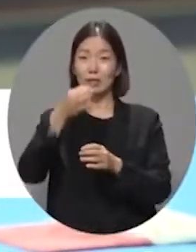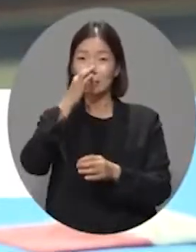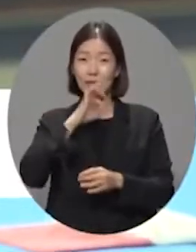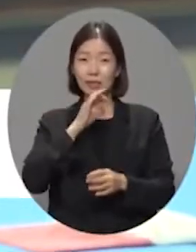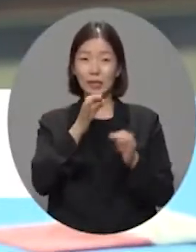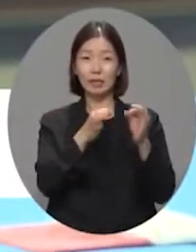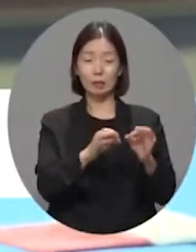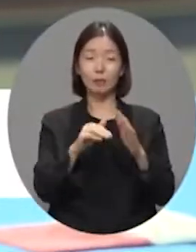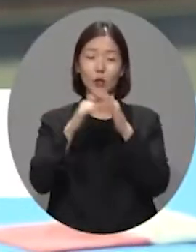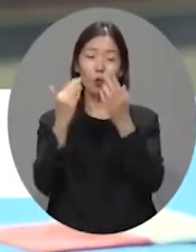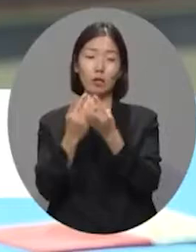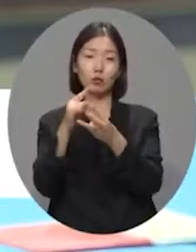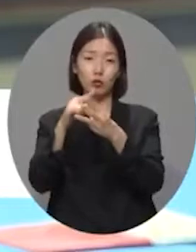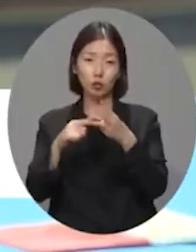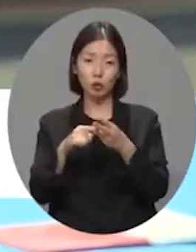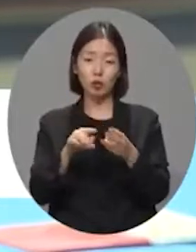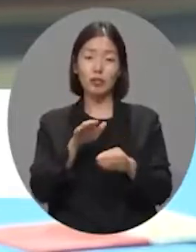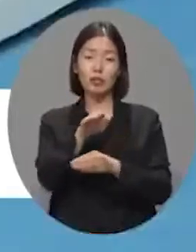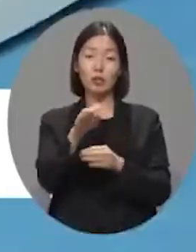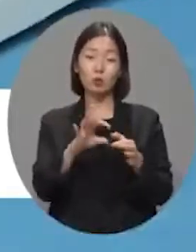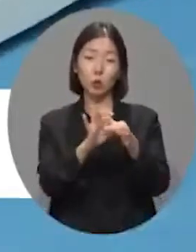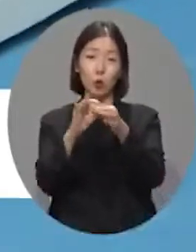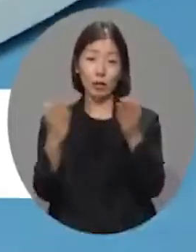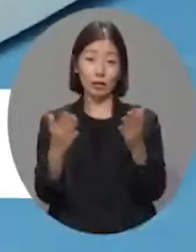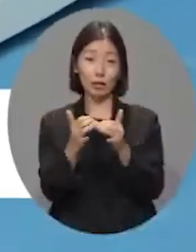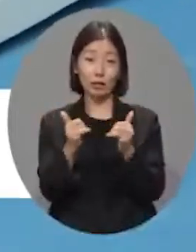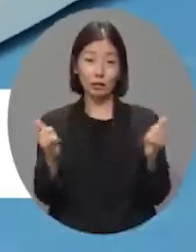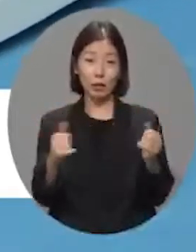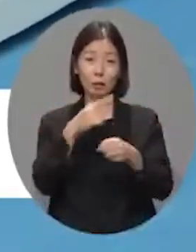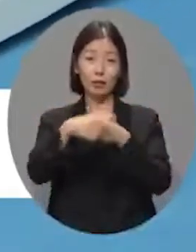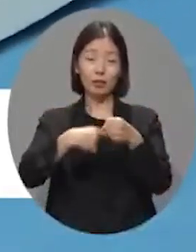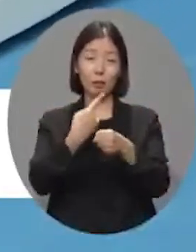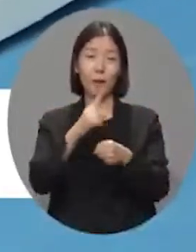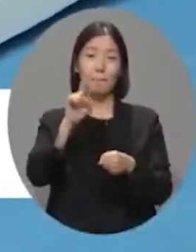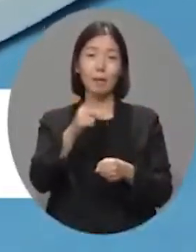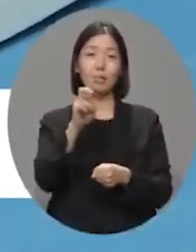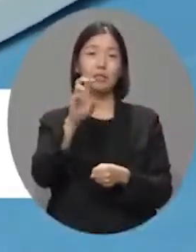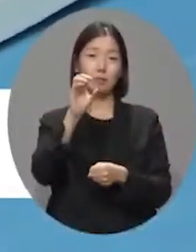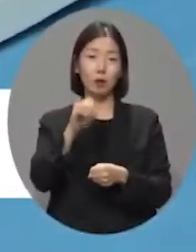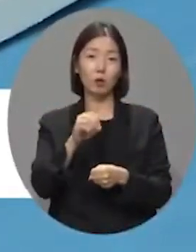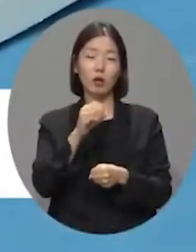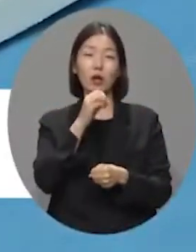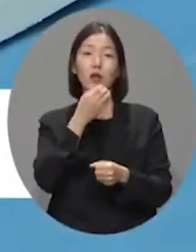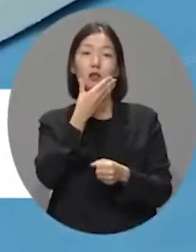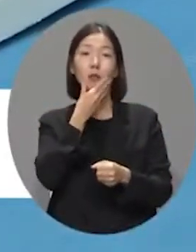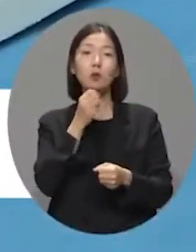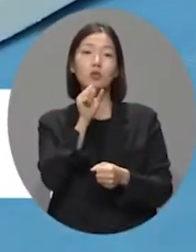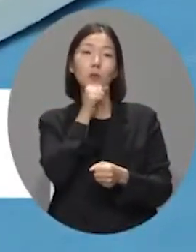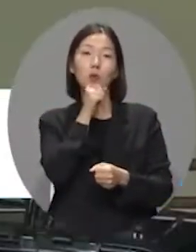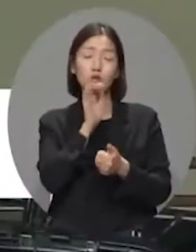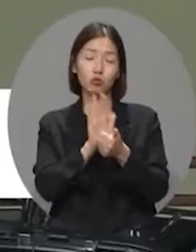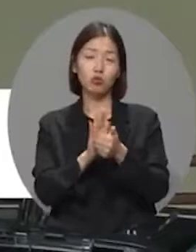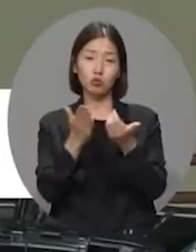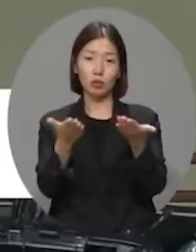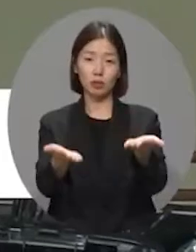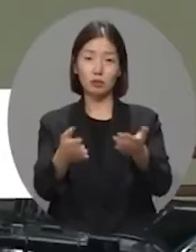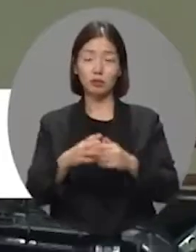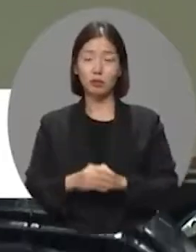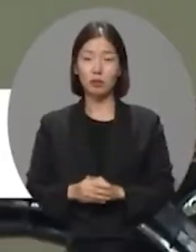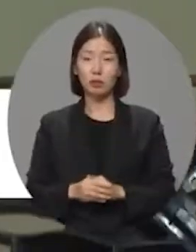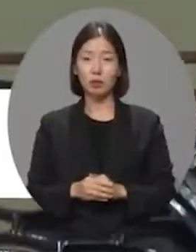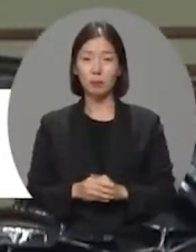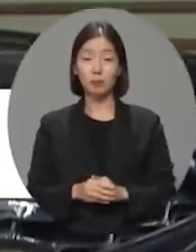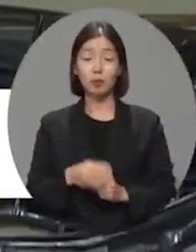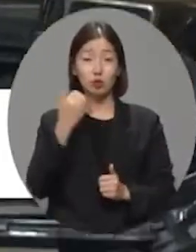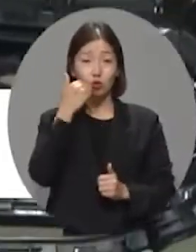완주 에 거주하는 자동차산업 노동자를 위해 연간 120만원 의 복지포인트 지원 사업을 벌이기로 했습니다